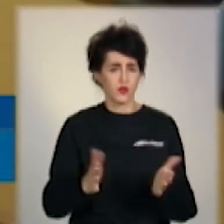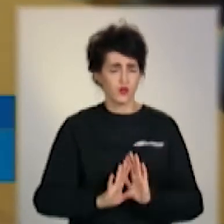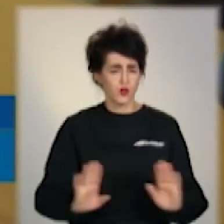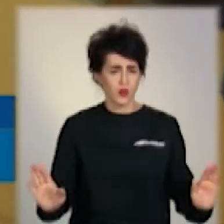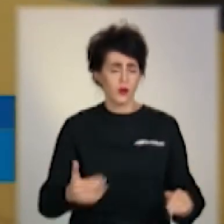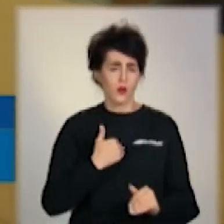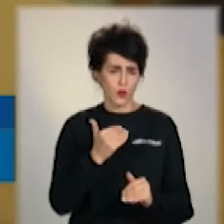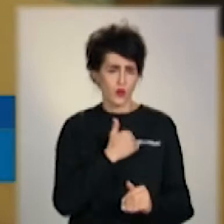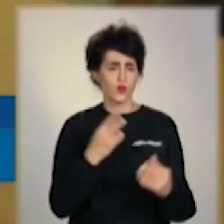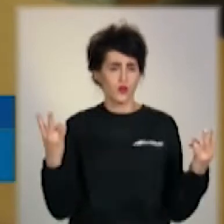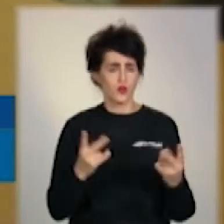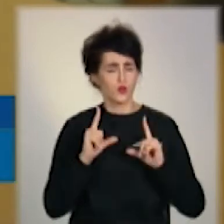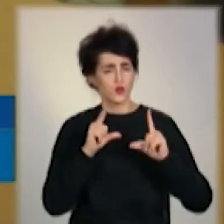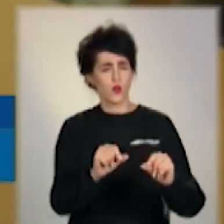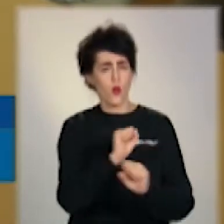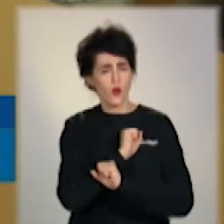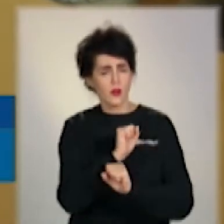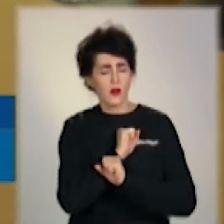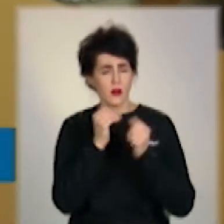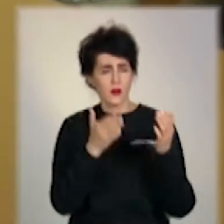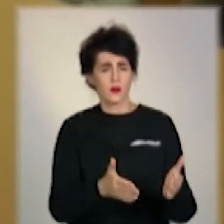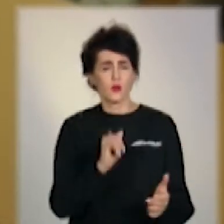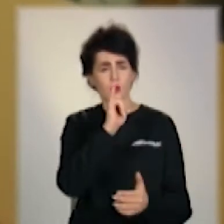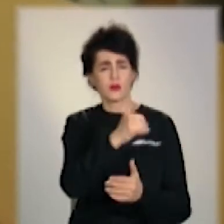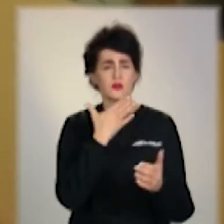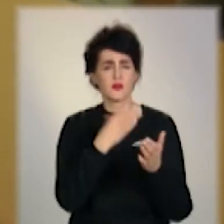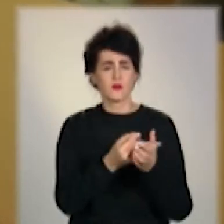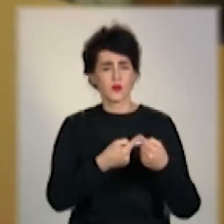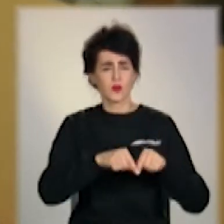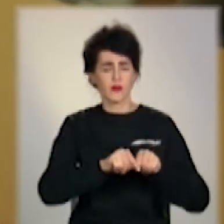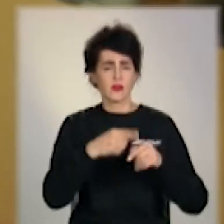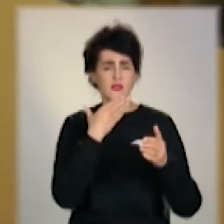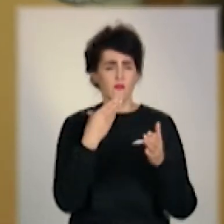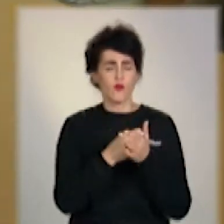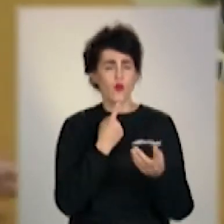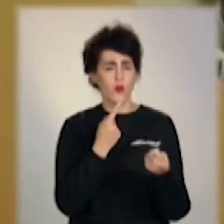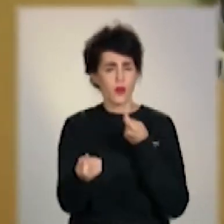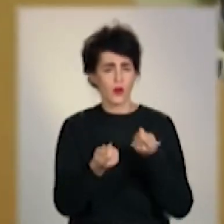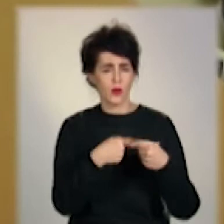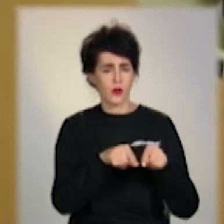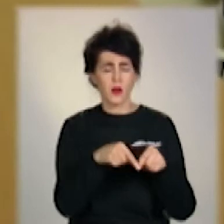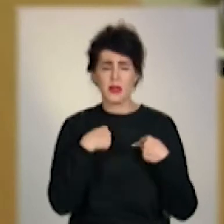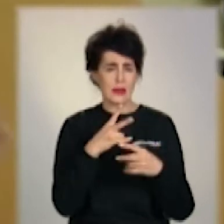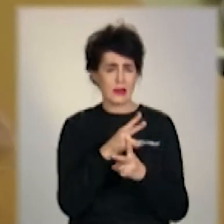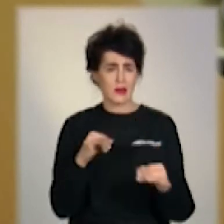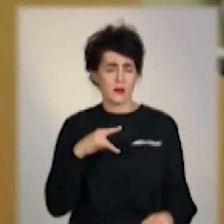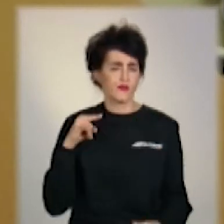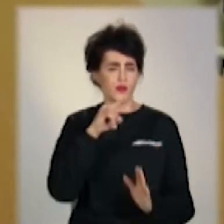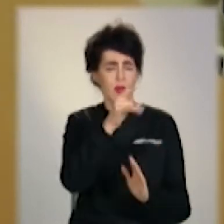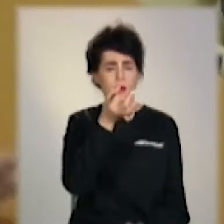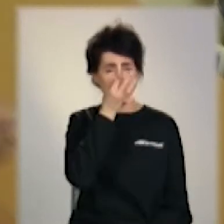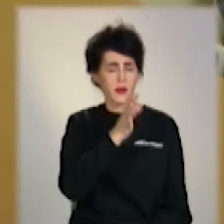боятися. Нужно їхати, відпочити. І у них зовсім другий рівень безпеки. Ми не літали в Єгипет,